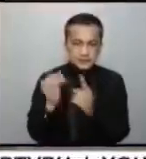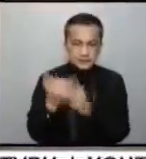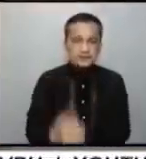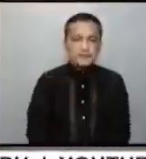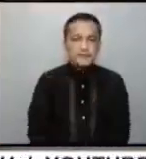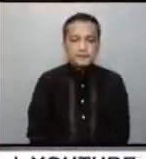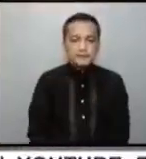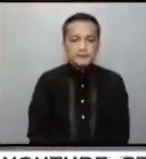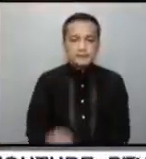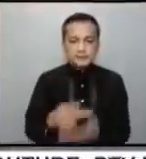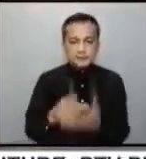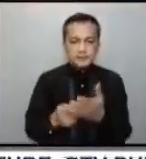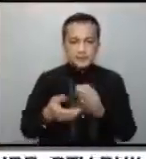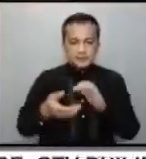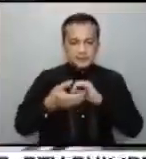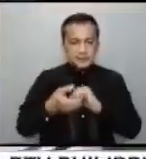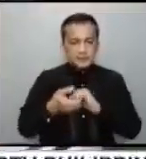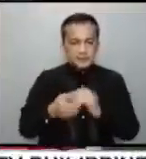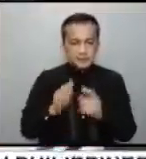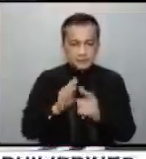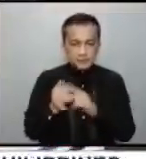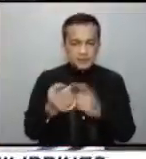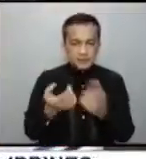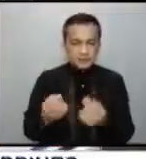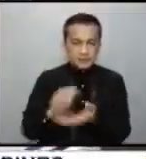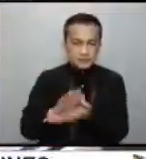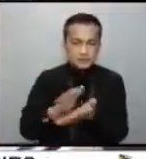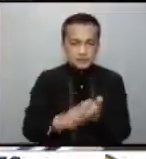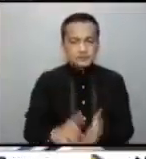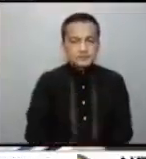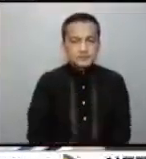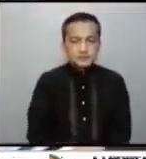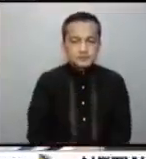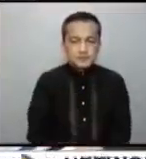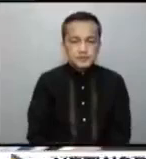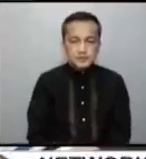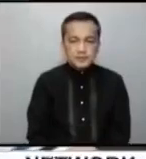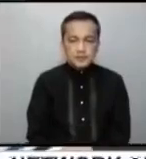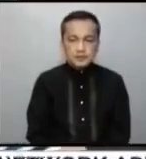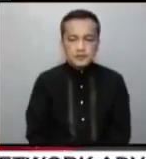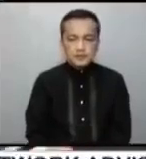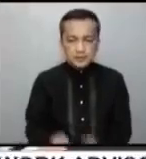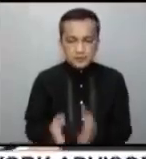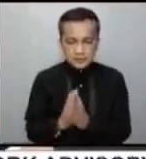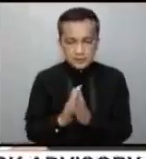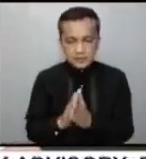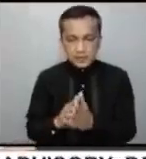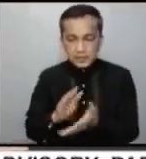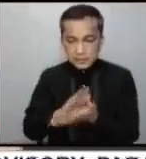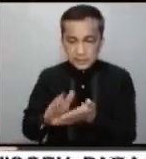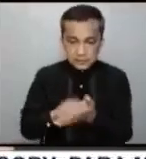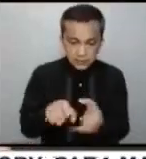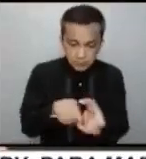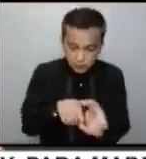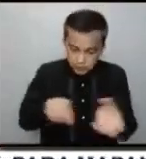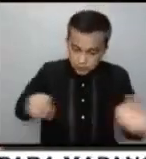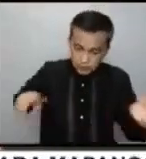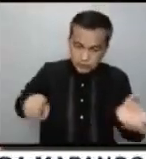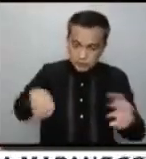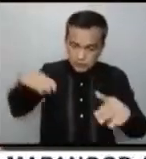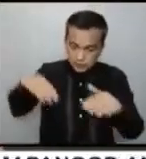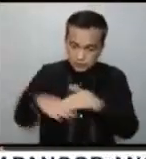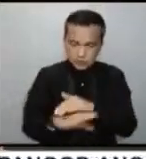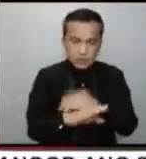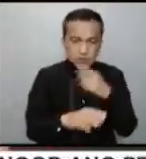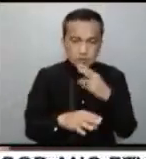bayanihan sa barangay ang pagsasagawa ng clean up. Huli raw naglilinis tayo ng ating mga estero, ng ating mga waterways, ganun din ang ating mga